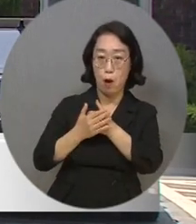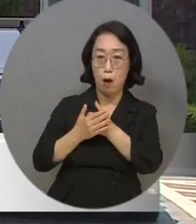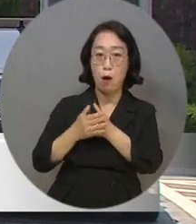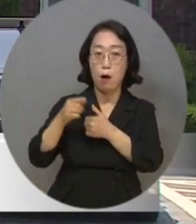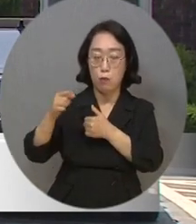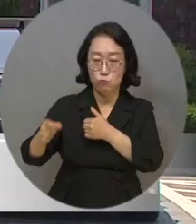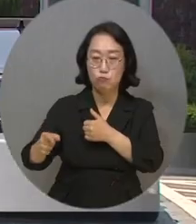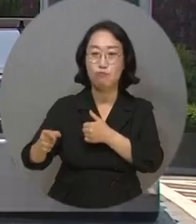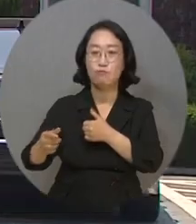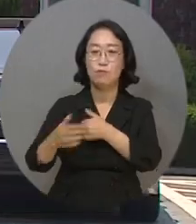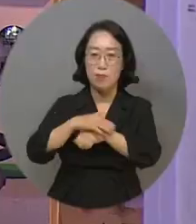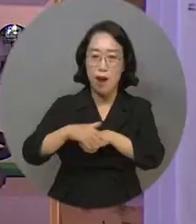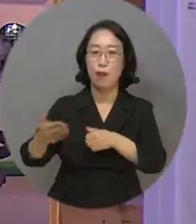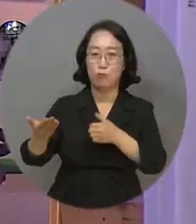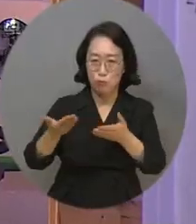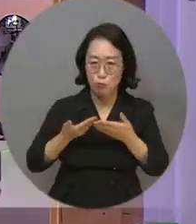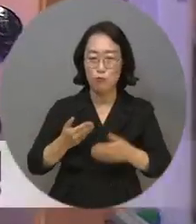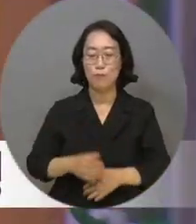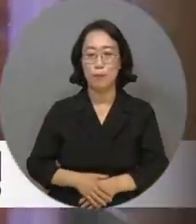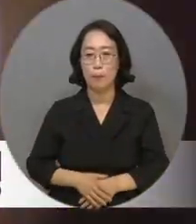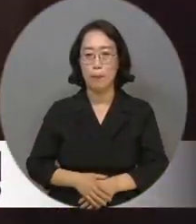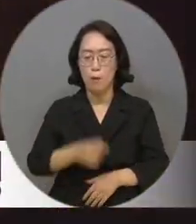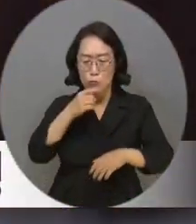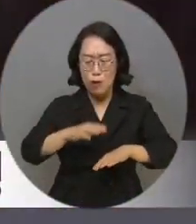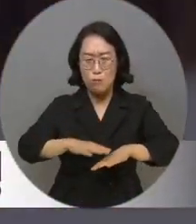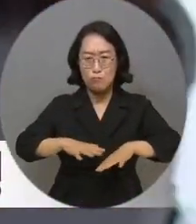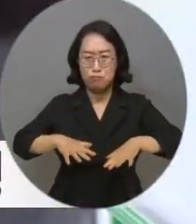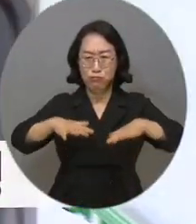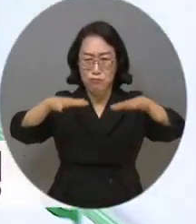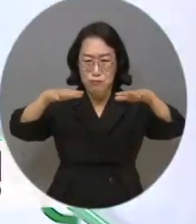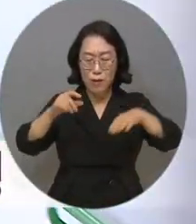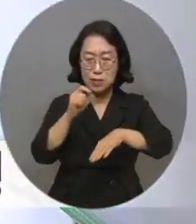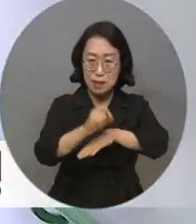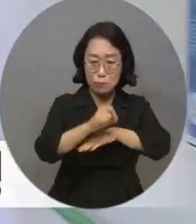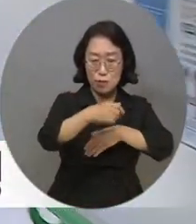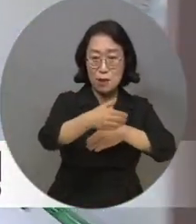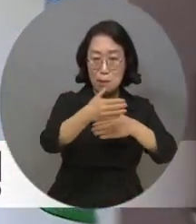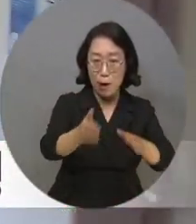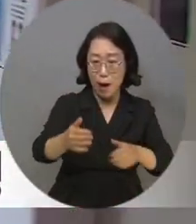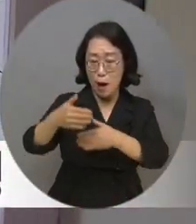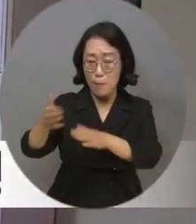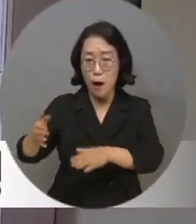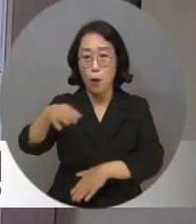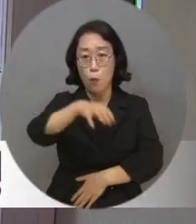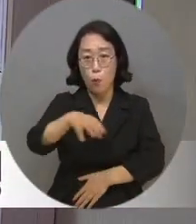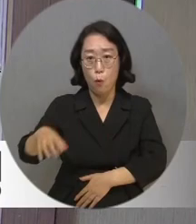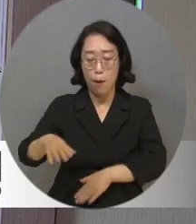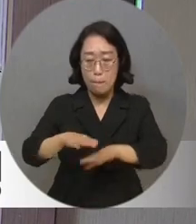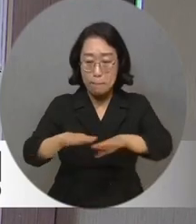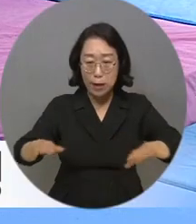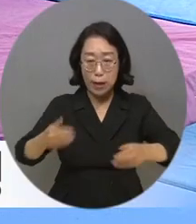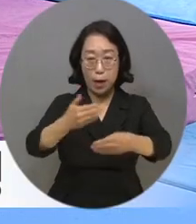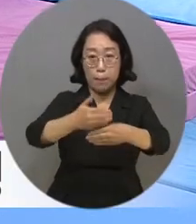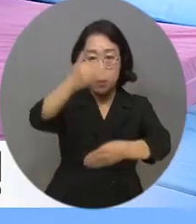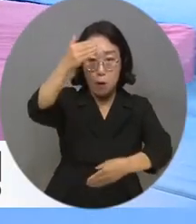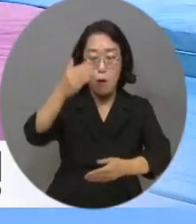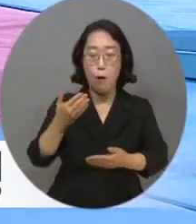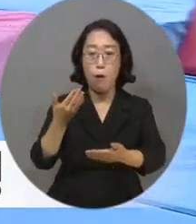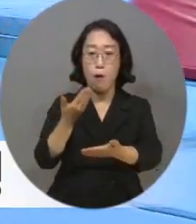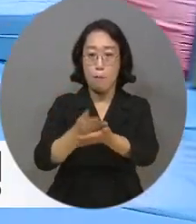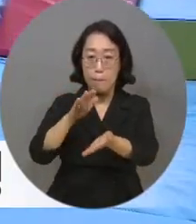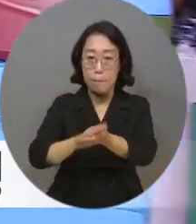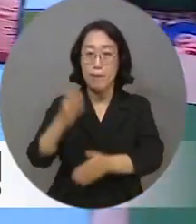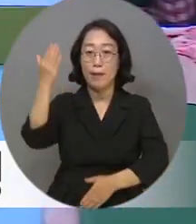있도록 지원을 해주셨습니다 물에 잠겼던 사무실과 여러 프로그램 공간은 바닥과 벽을 리모델링 해